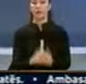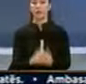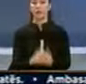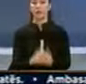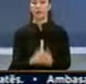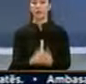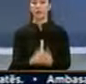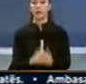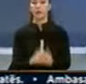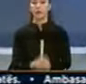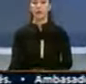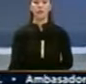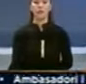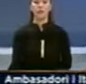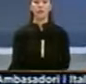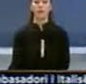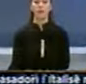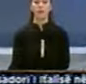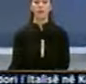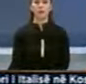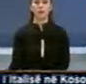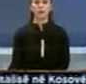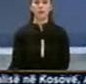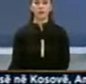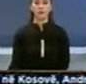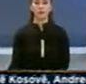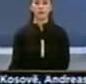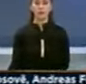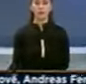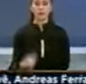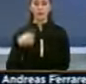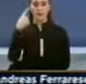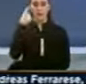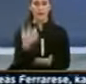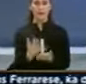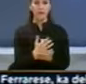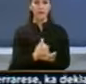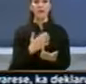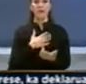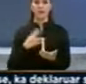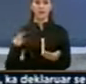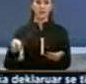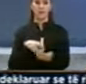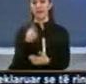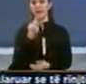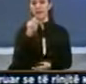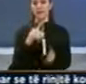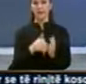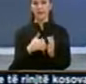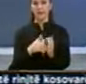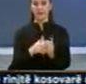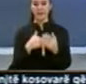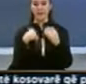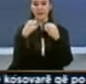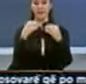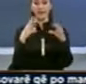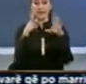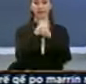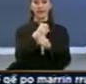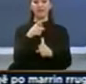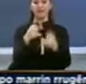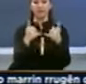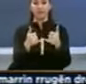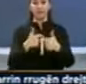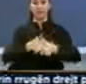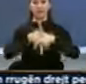Faleminderit kryesues. Unë po shfrytëzoj drejtën dhe më nuk do dalë sepse është shumë e qartë që